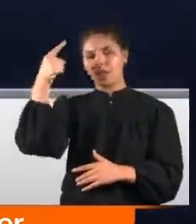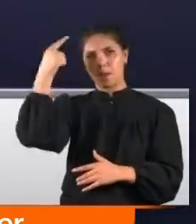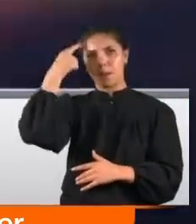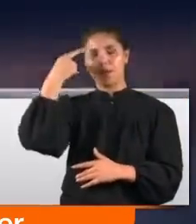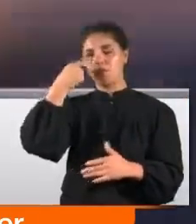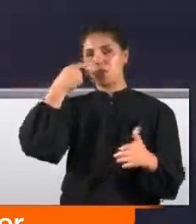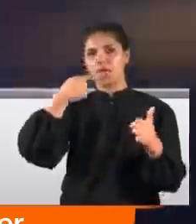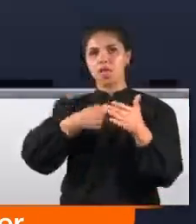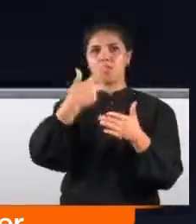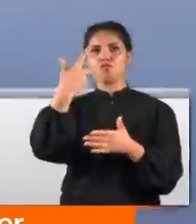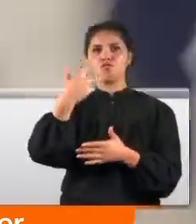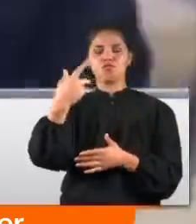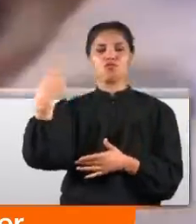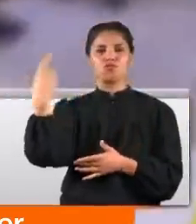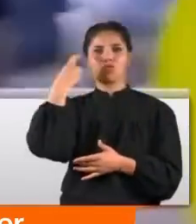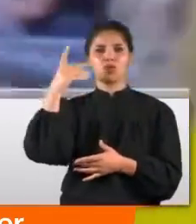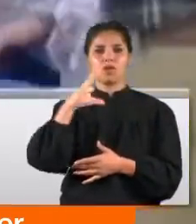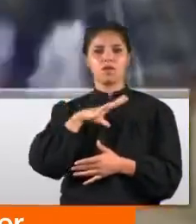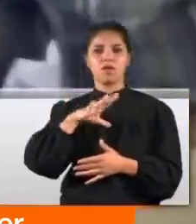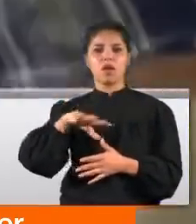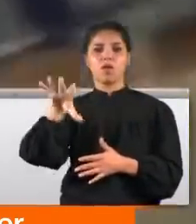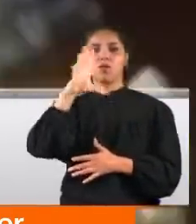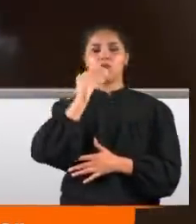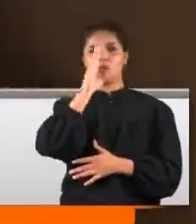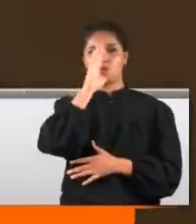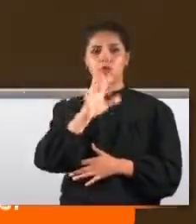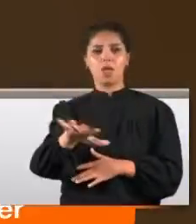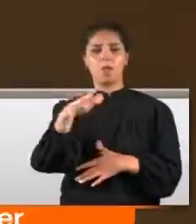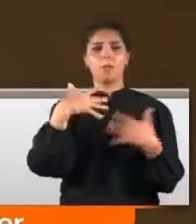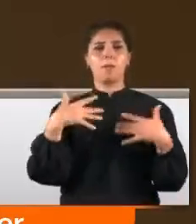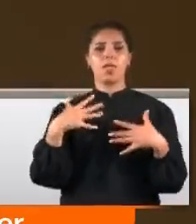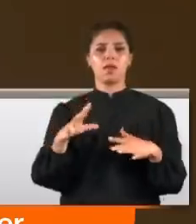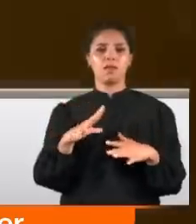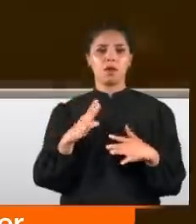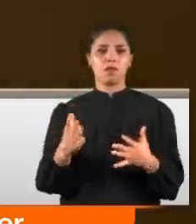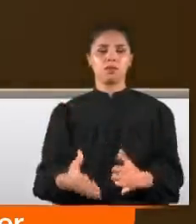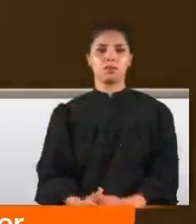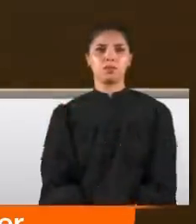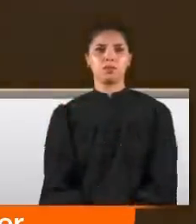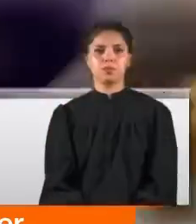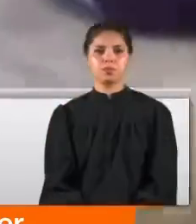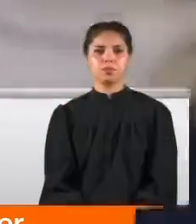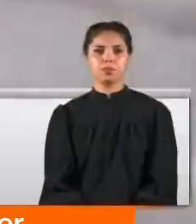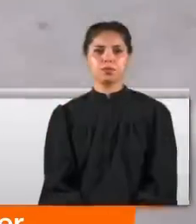3 kurşun isabet etti. O sırada çevrede çok ciddi bir panik vardı.